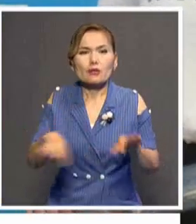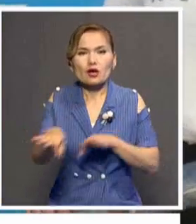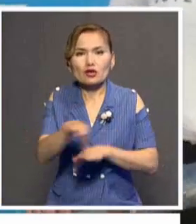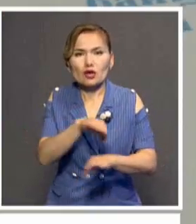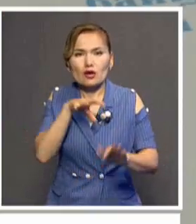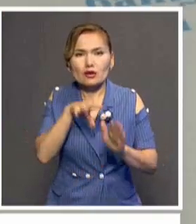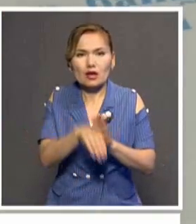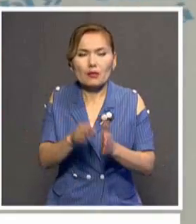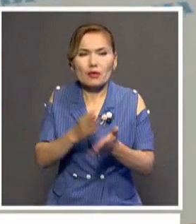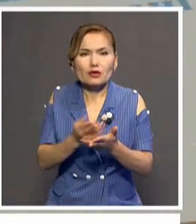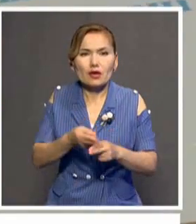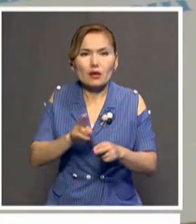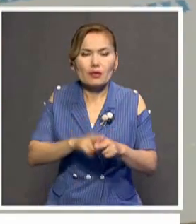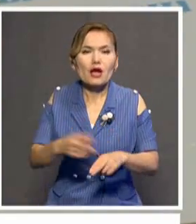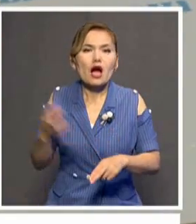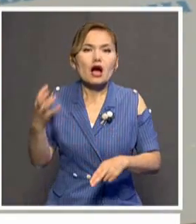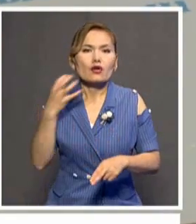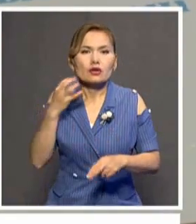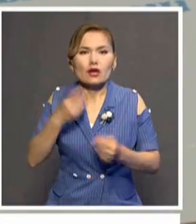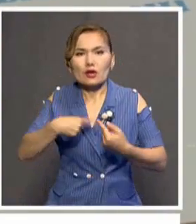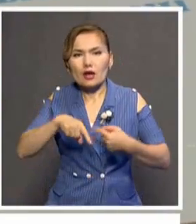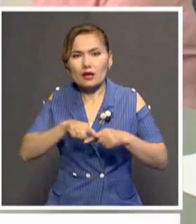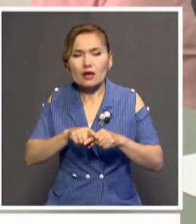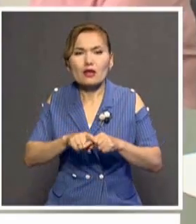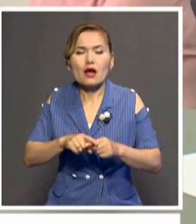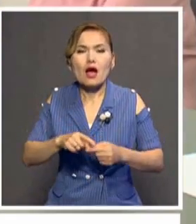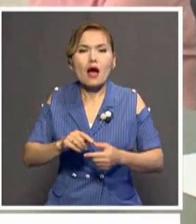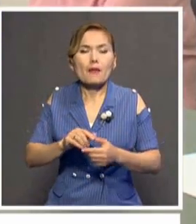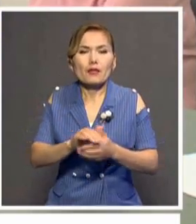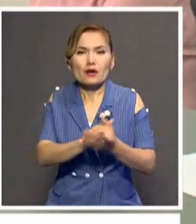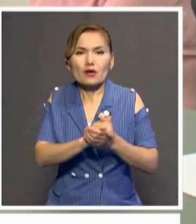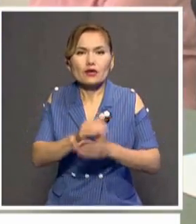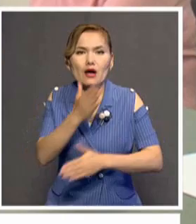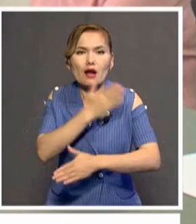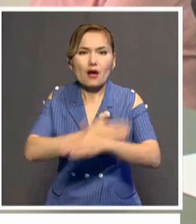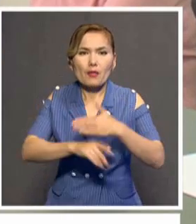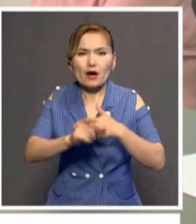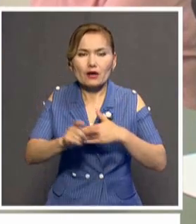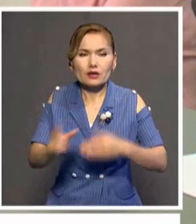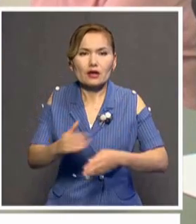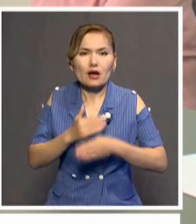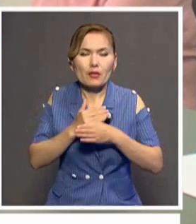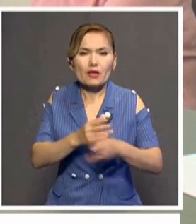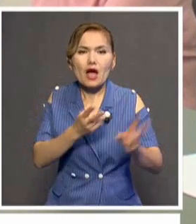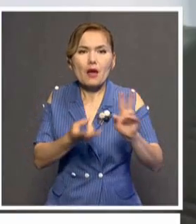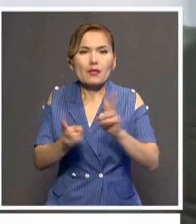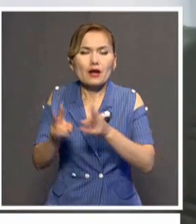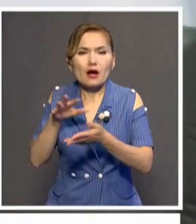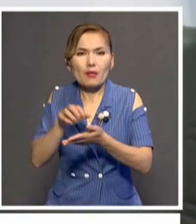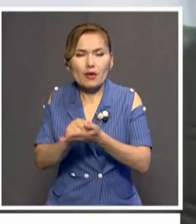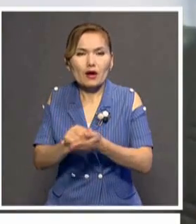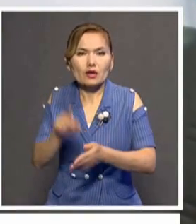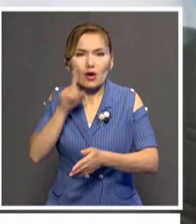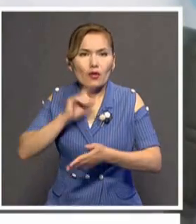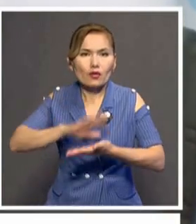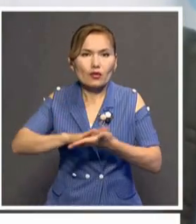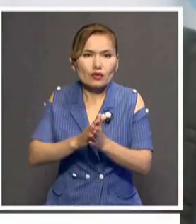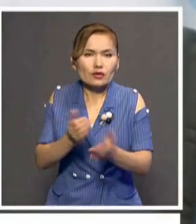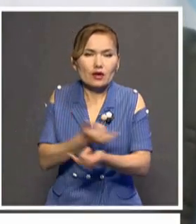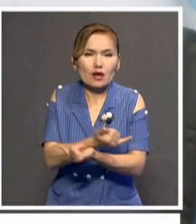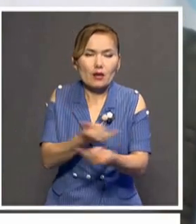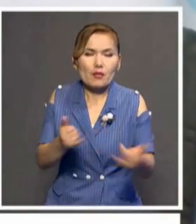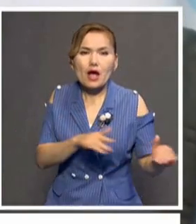сараланды. Соның бірі волонтеры Қызылорда қоғамдық бірлестігі мүмкіндігі шектеулі азаматтардың бимен айналысуына жағдай жасайды.